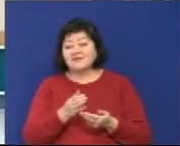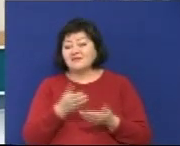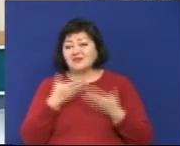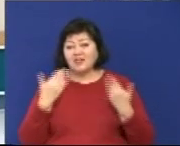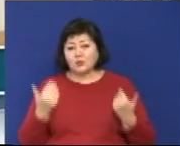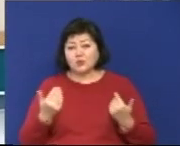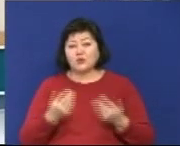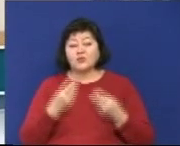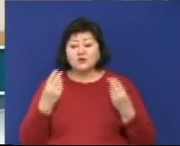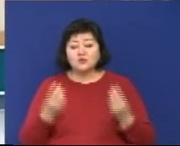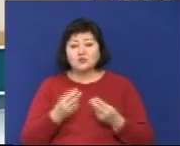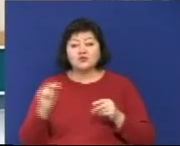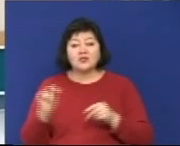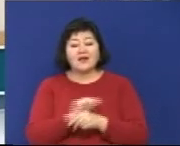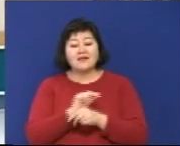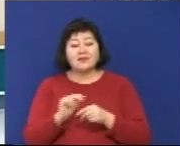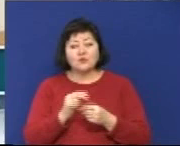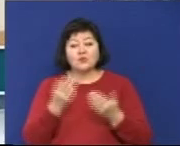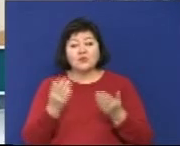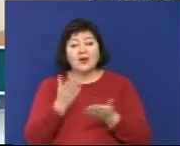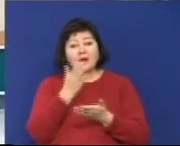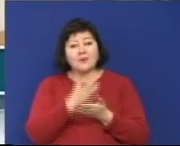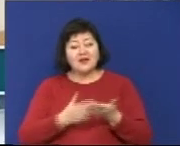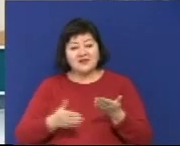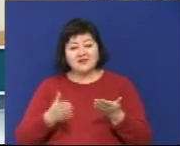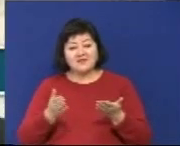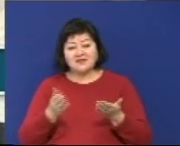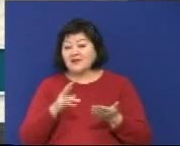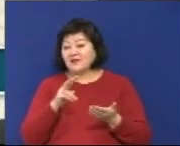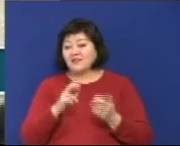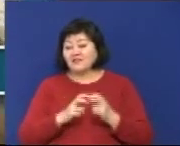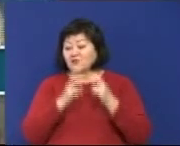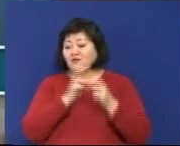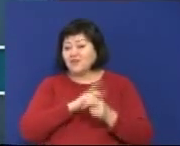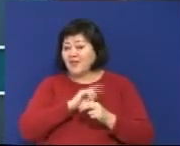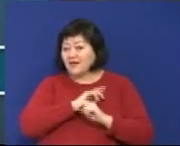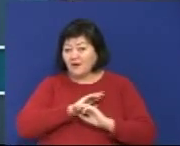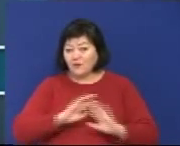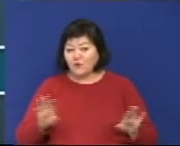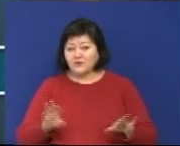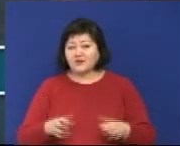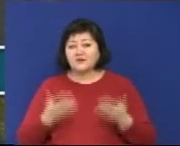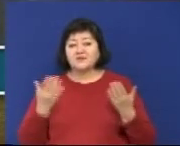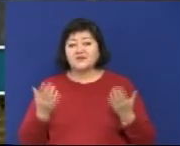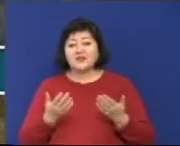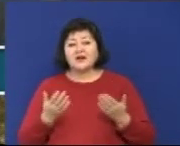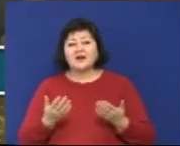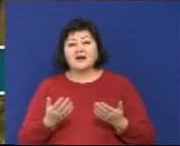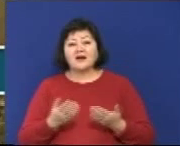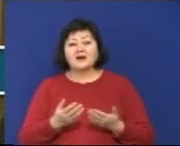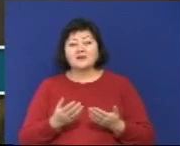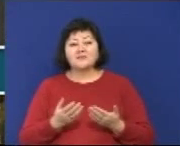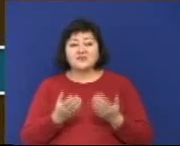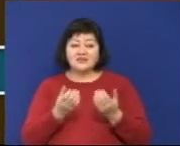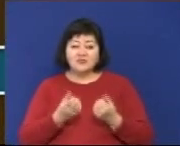что действительно требуют ремонта. Часть лифтов вообще не работает у нас в городе. Проблемные вопросы эксплуатации лифтов активно рассматриваются на